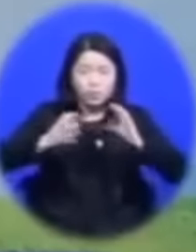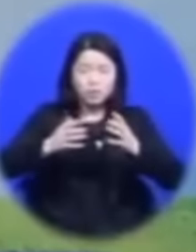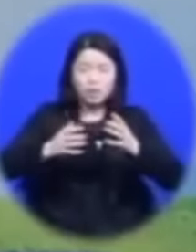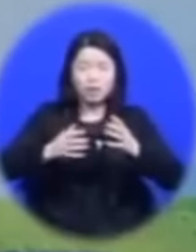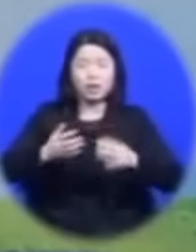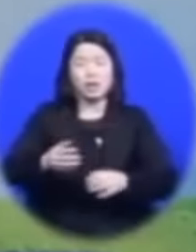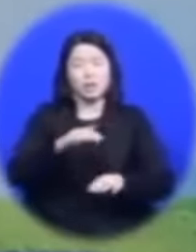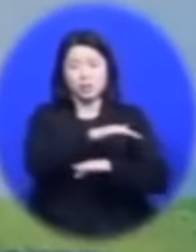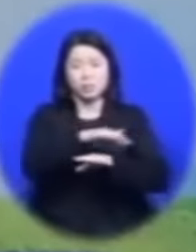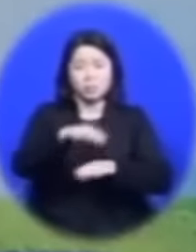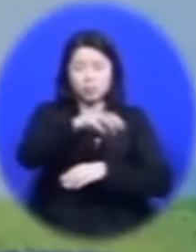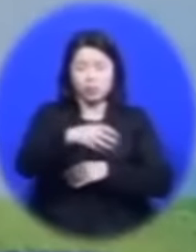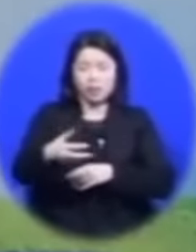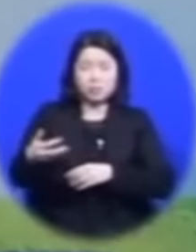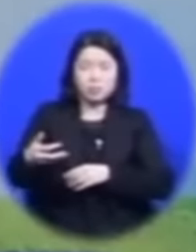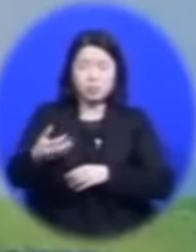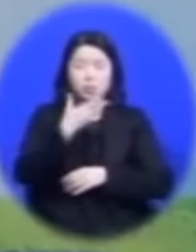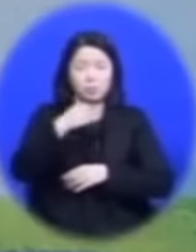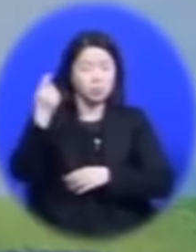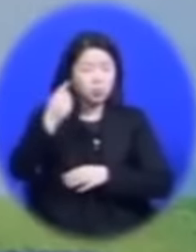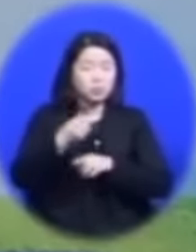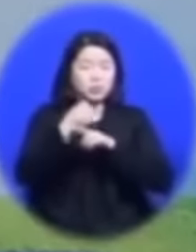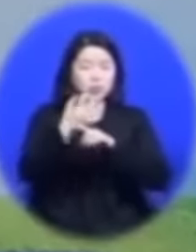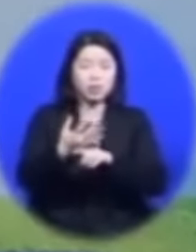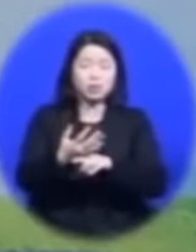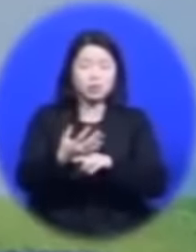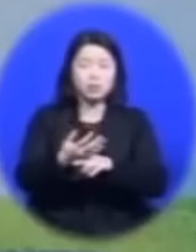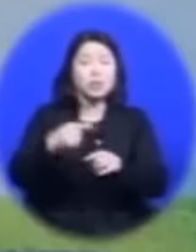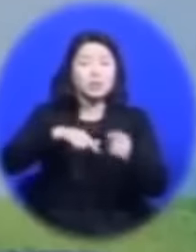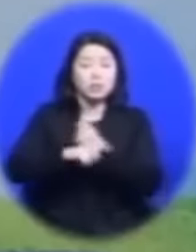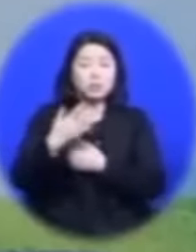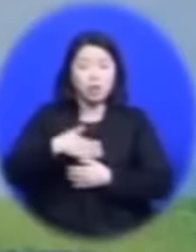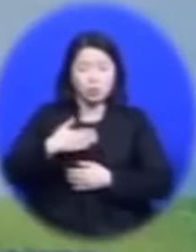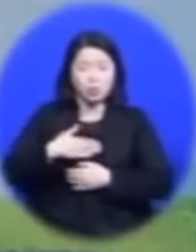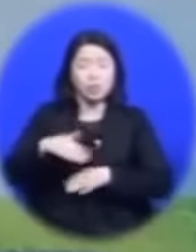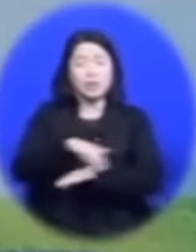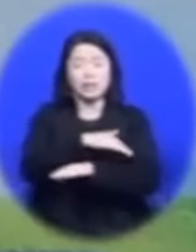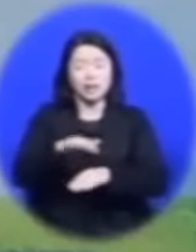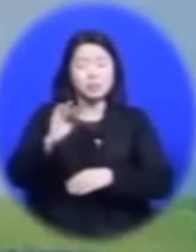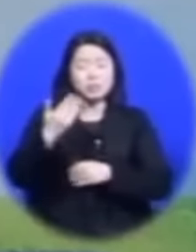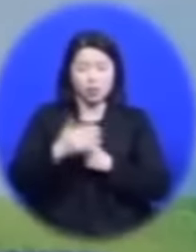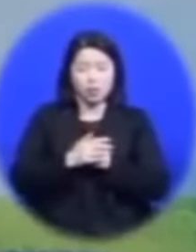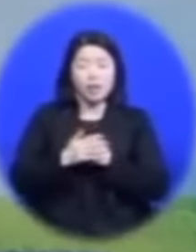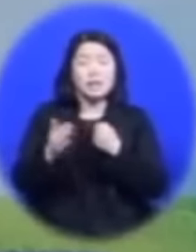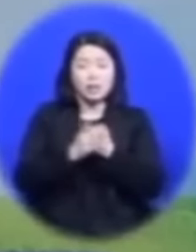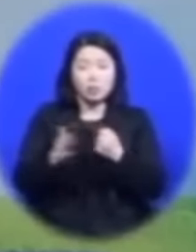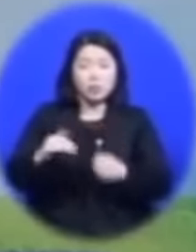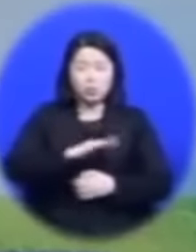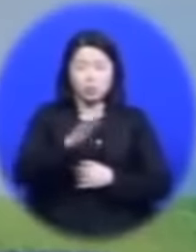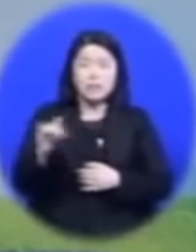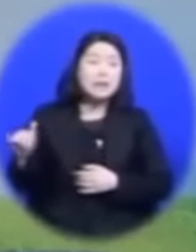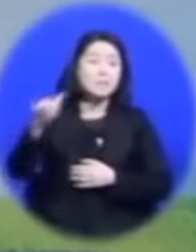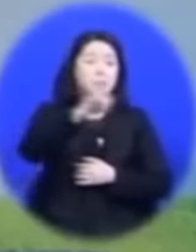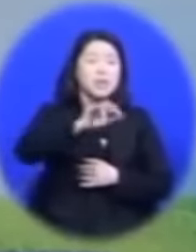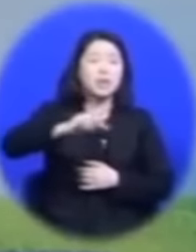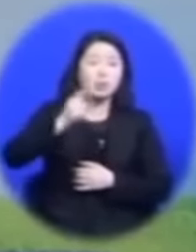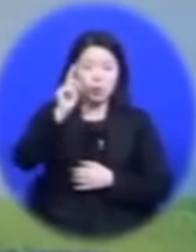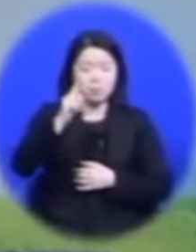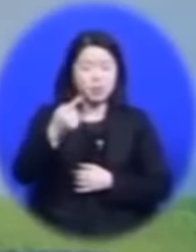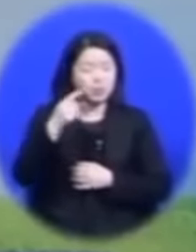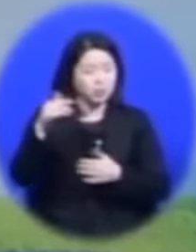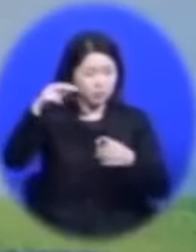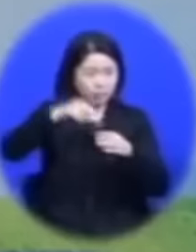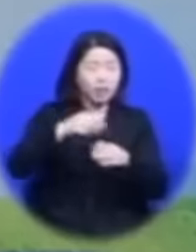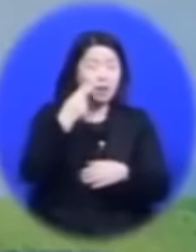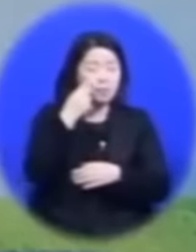줄로 알고 그렇게 다니시면 되겠고, 그러니 우리 한번 비행기도 한번 타봅시다.